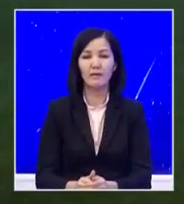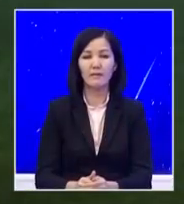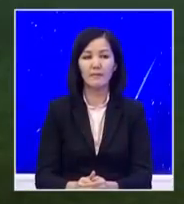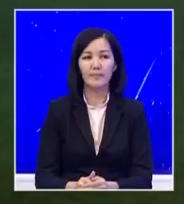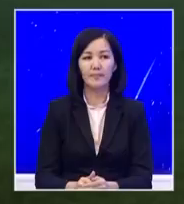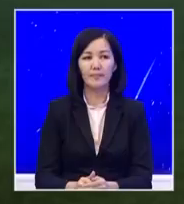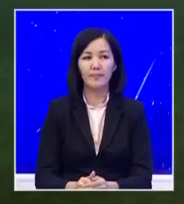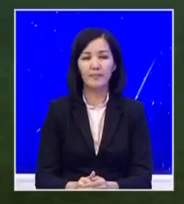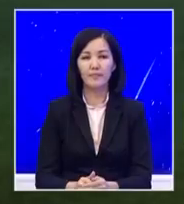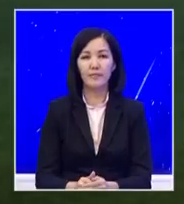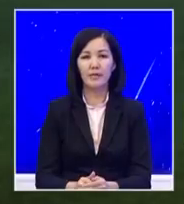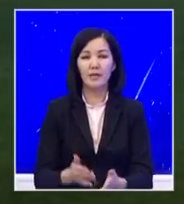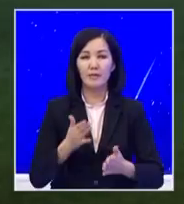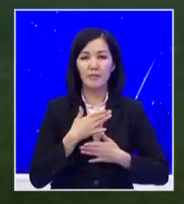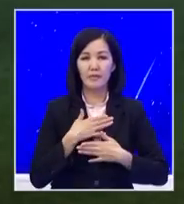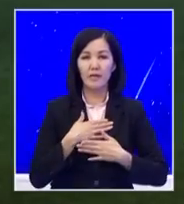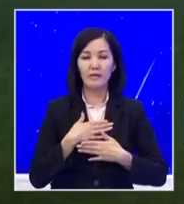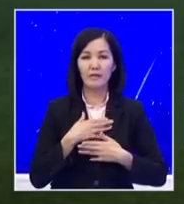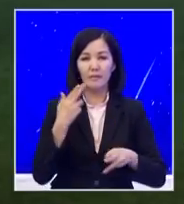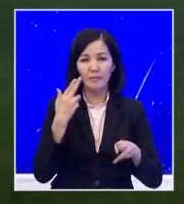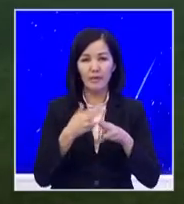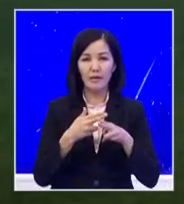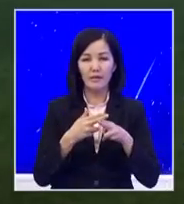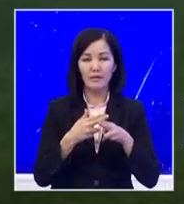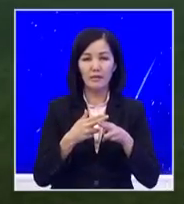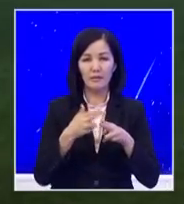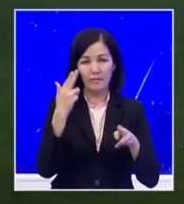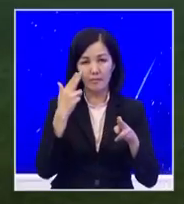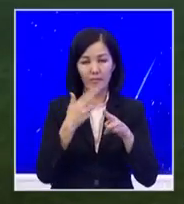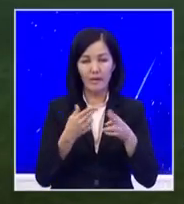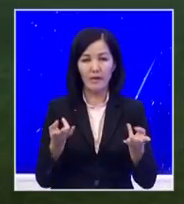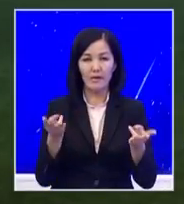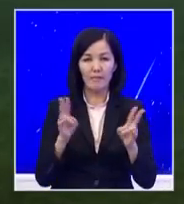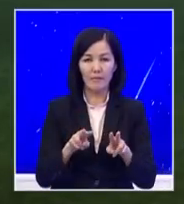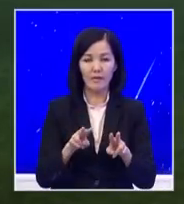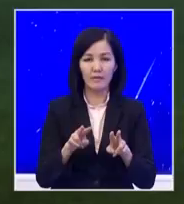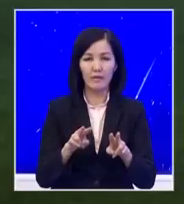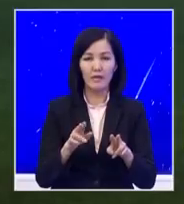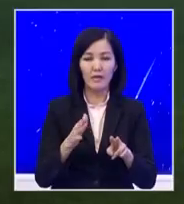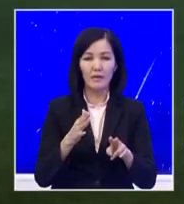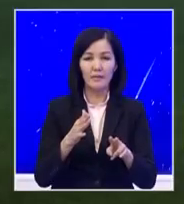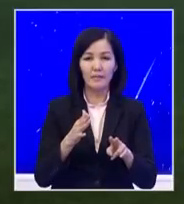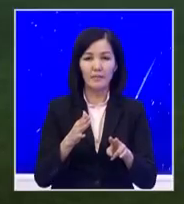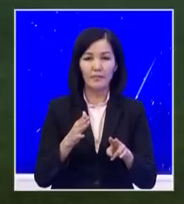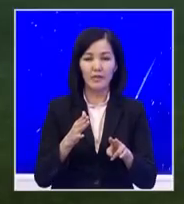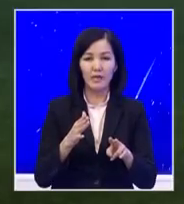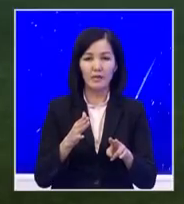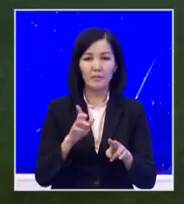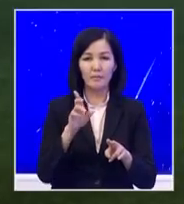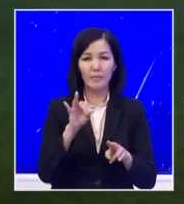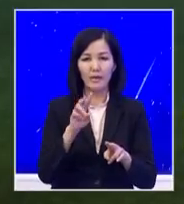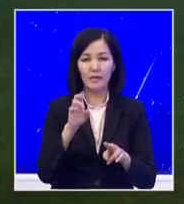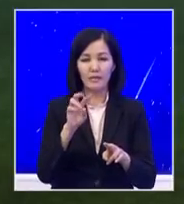артында інілері барда Бейсен бауырымыздың аты мәңгілік өшпейді деп ойлаймын.